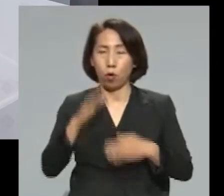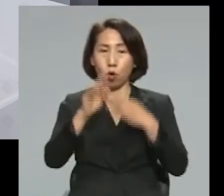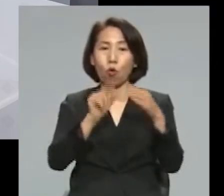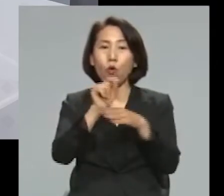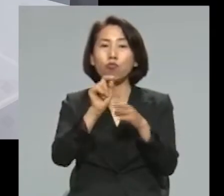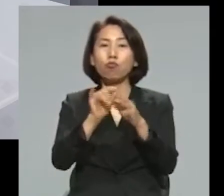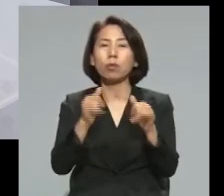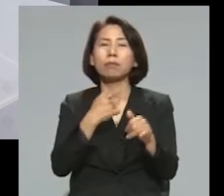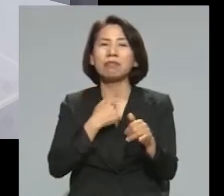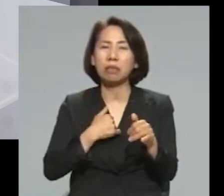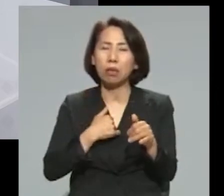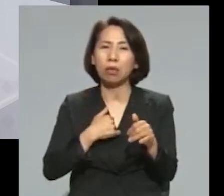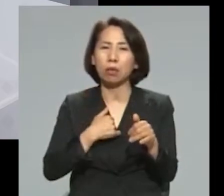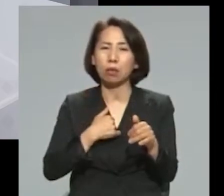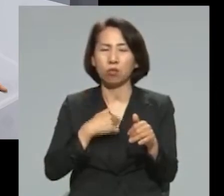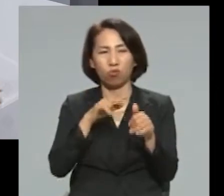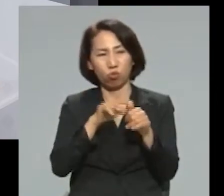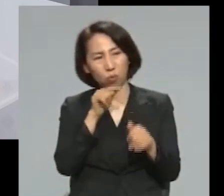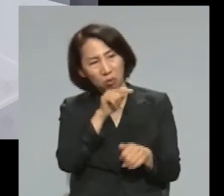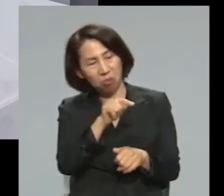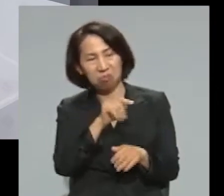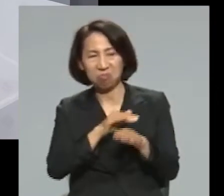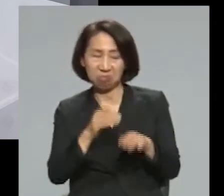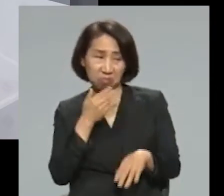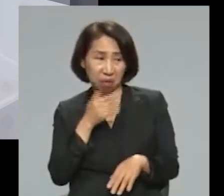출신 후보가 해결할 수 있겠습니까?